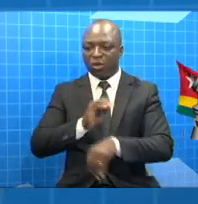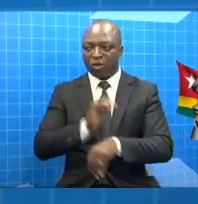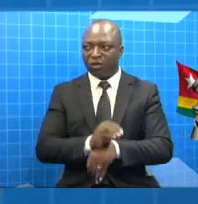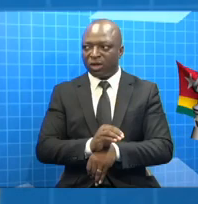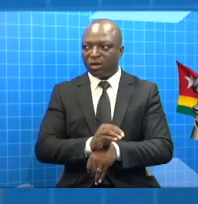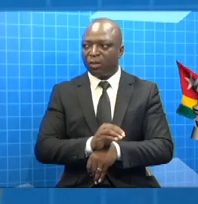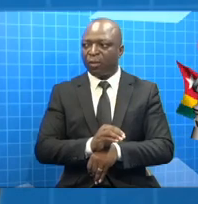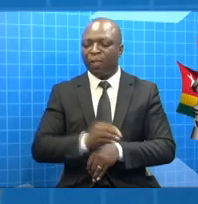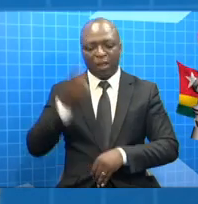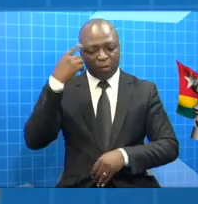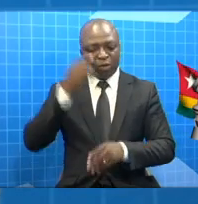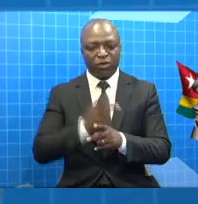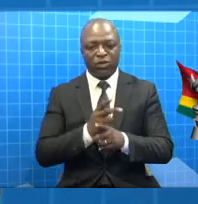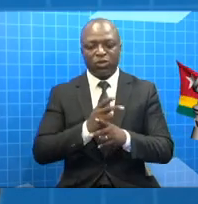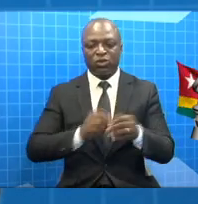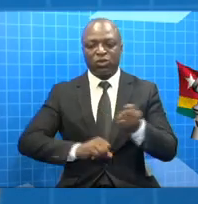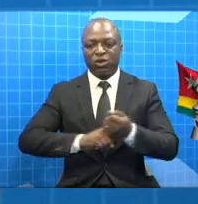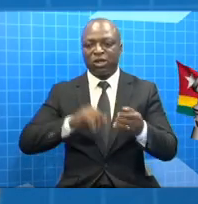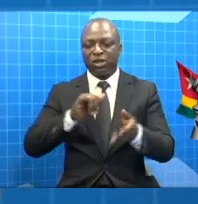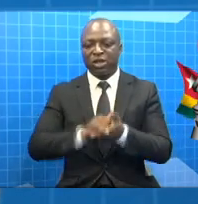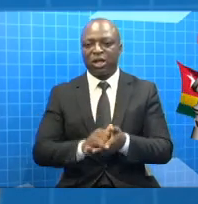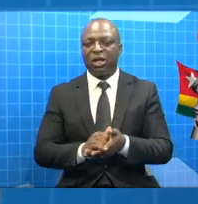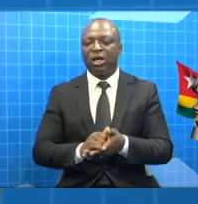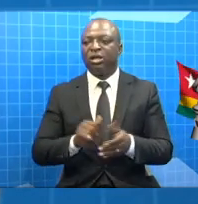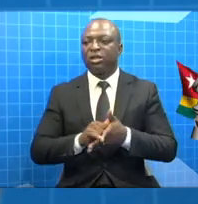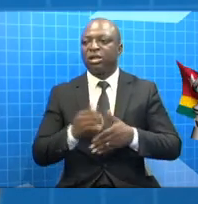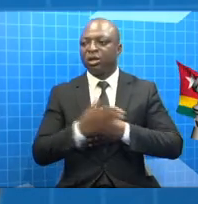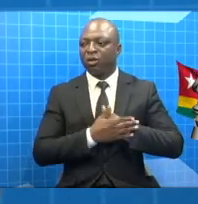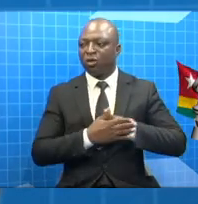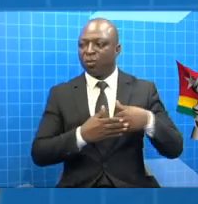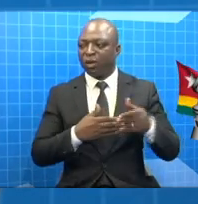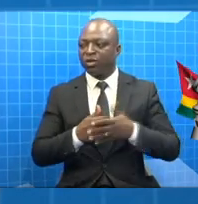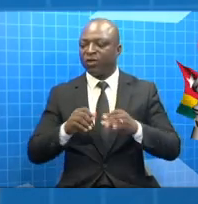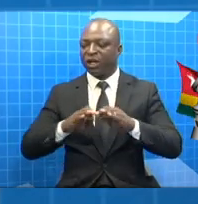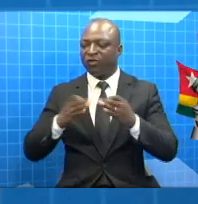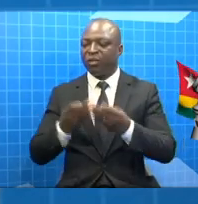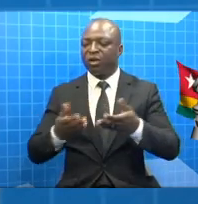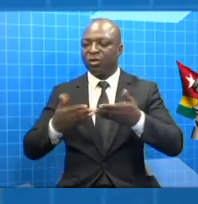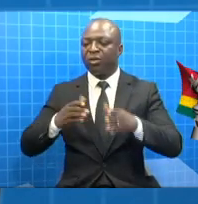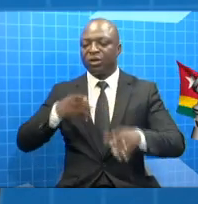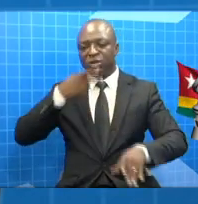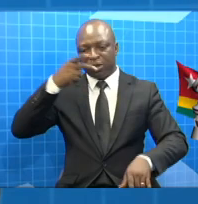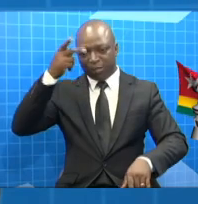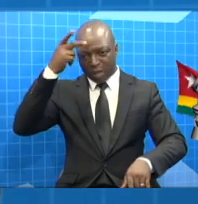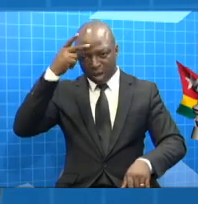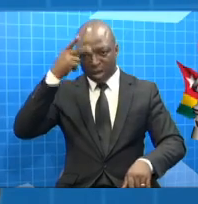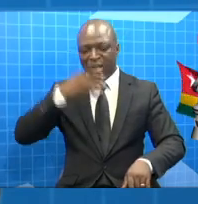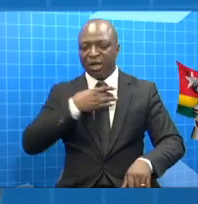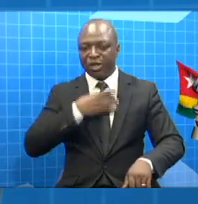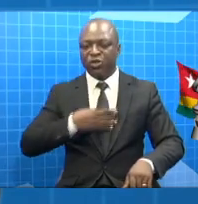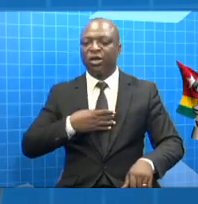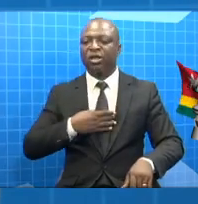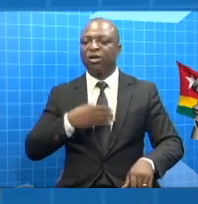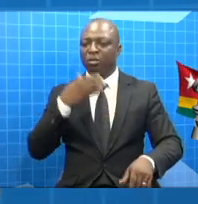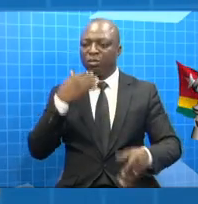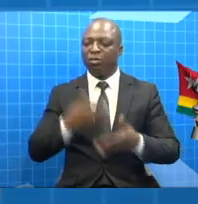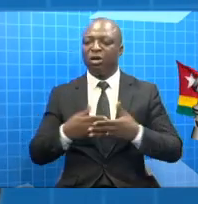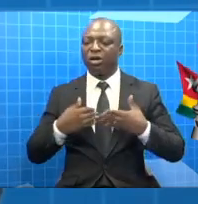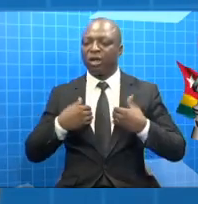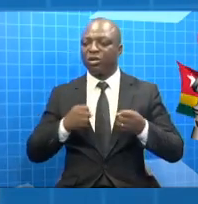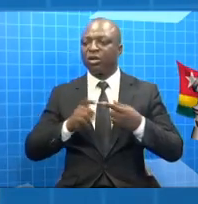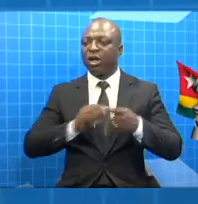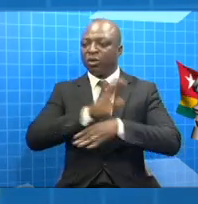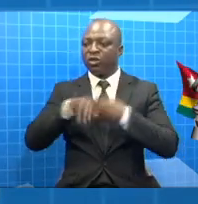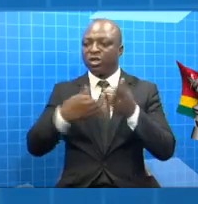gérer et contenir la crise et sa compassion à l'endroit des familles qui ont perdu des parents et souhaite une prompte guérison à ceux qui